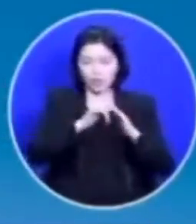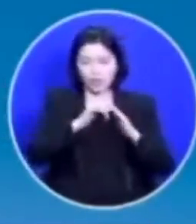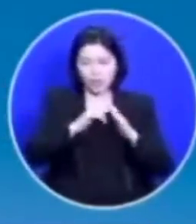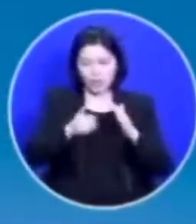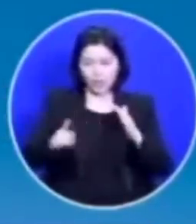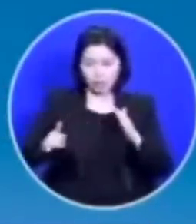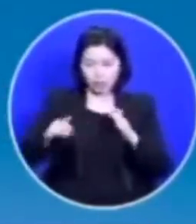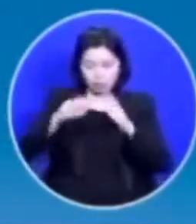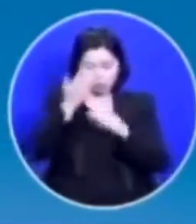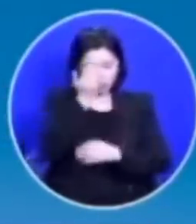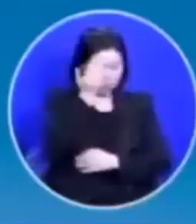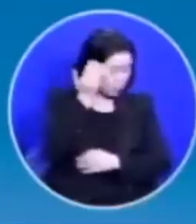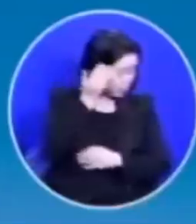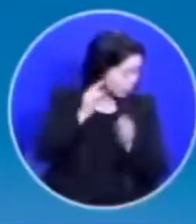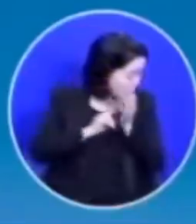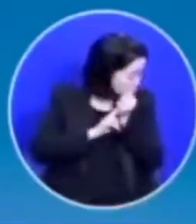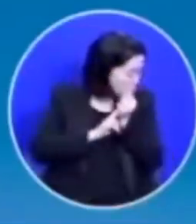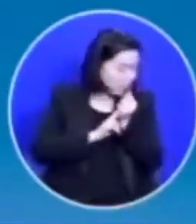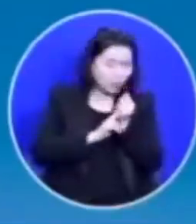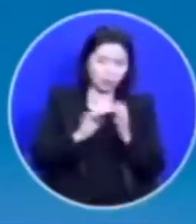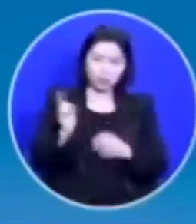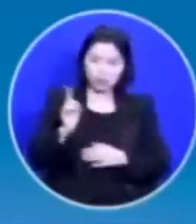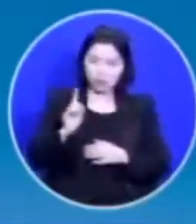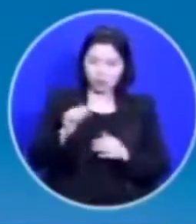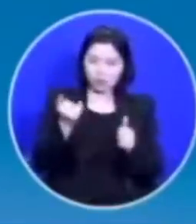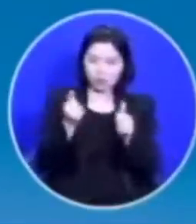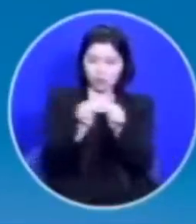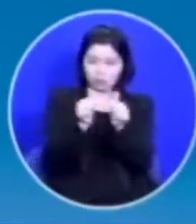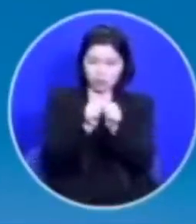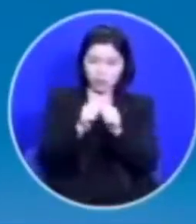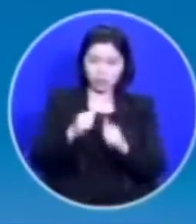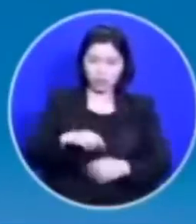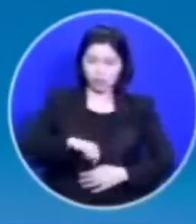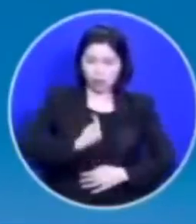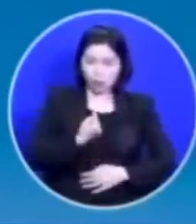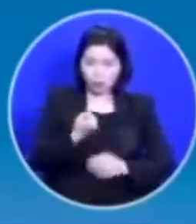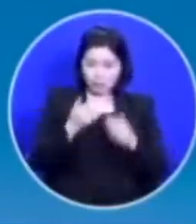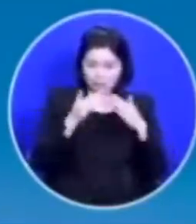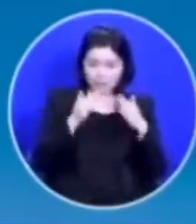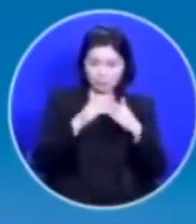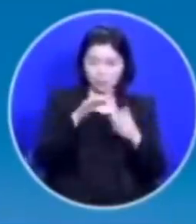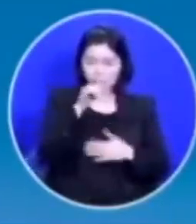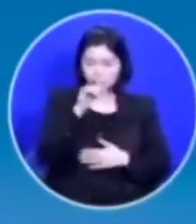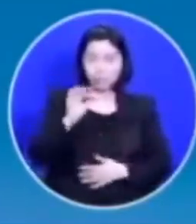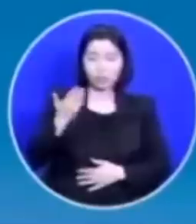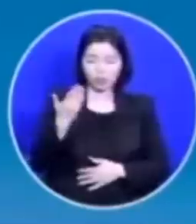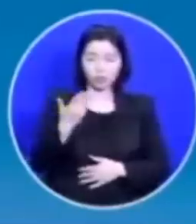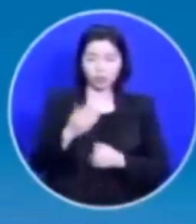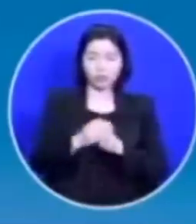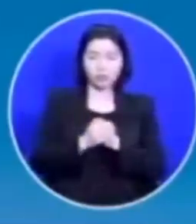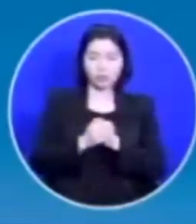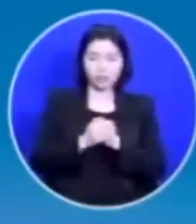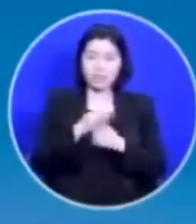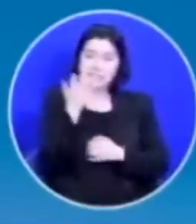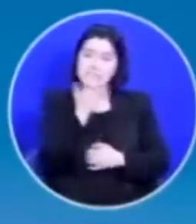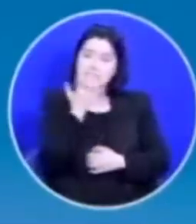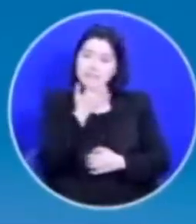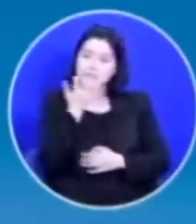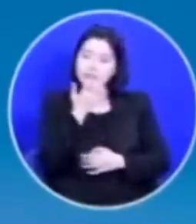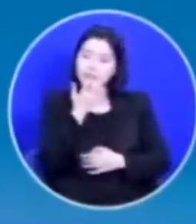숨는 거예요 어떤 남자가 혼자 집에 있게 되어서 음란물